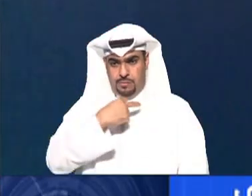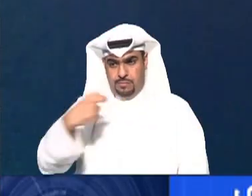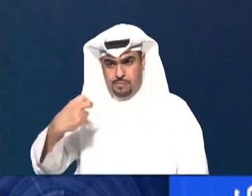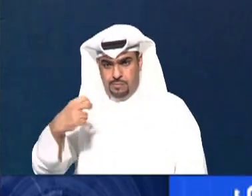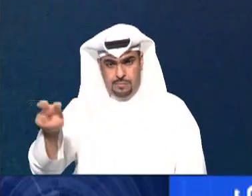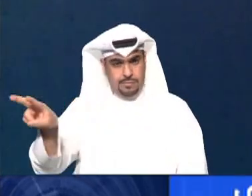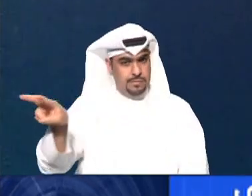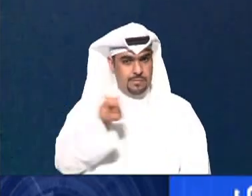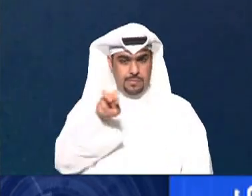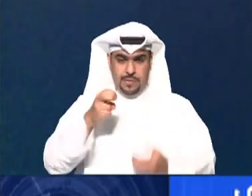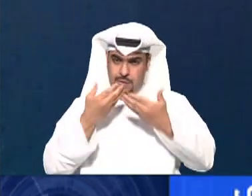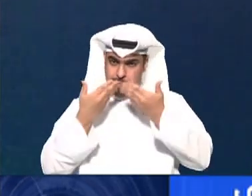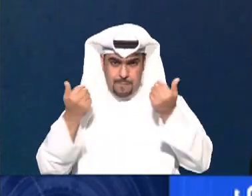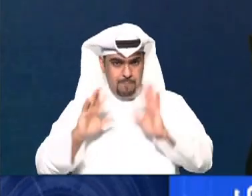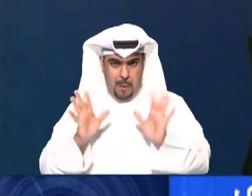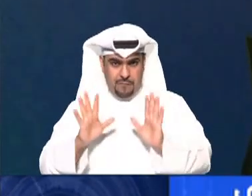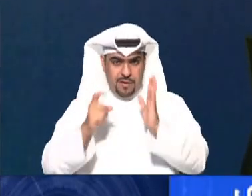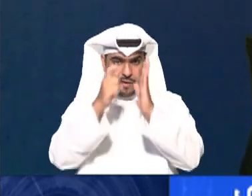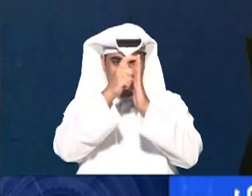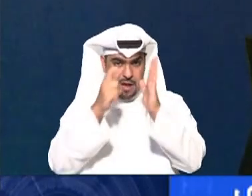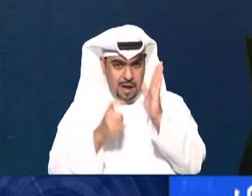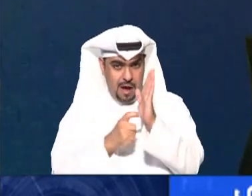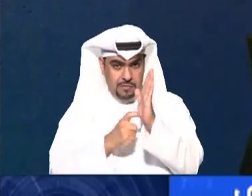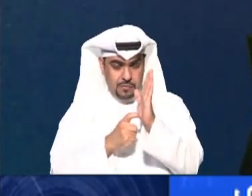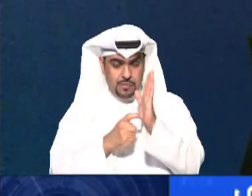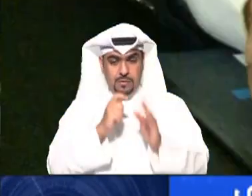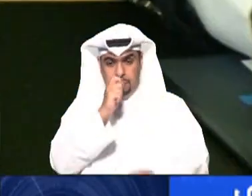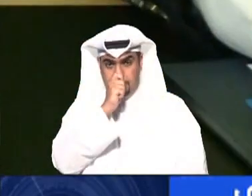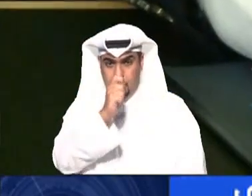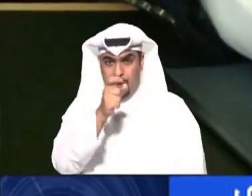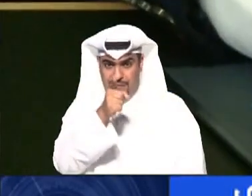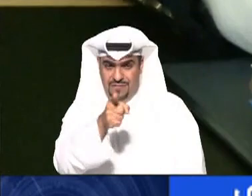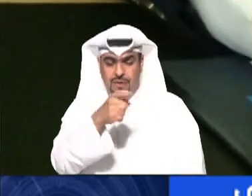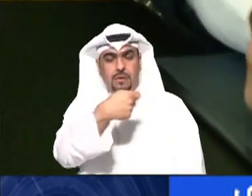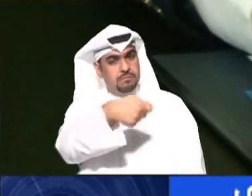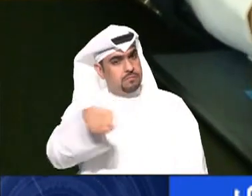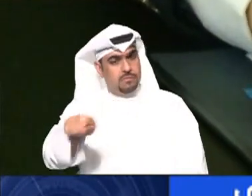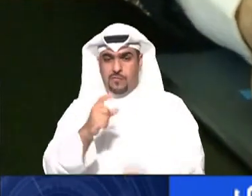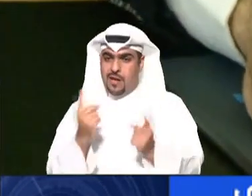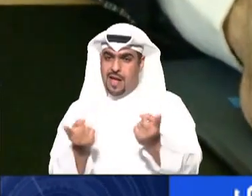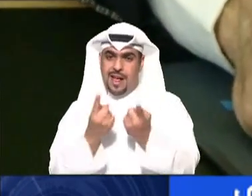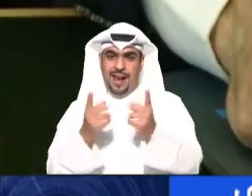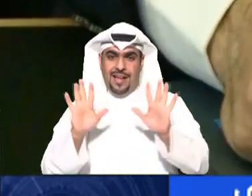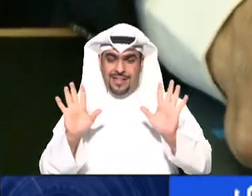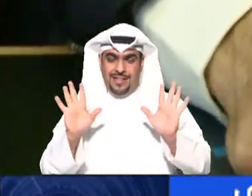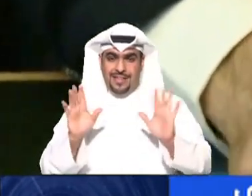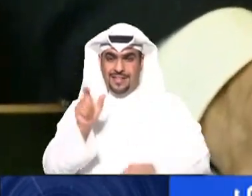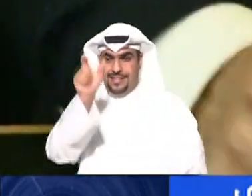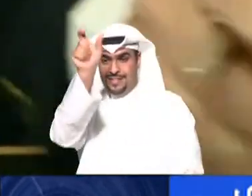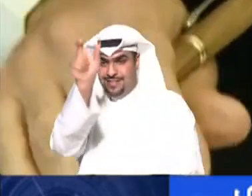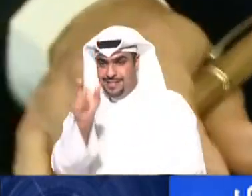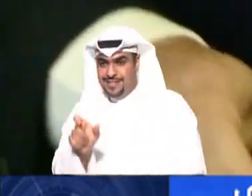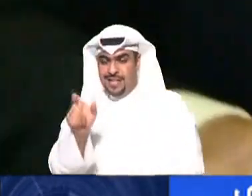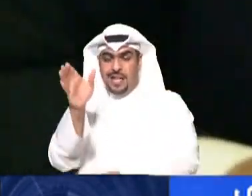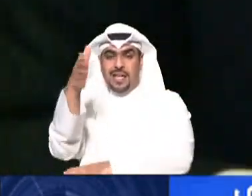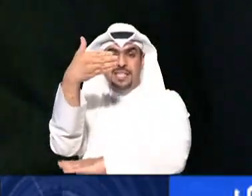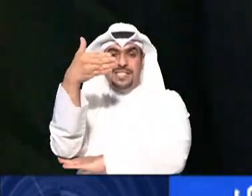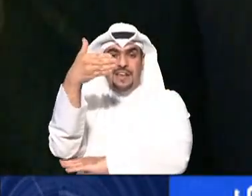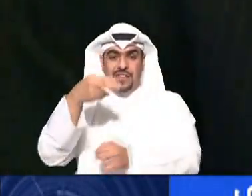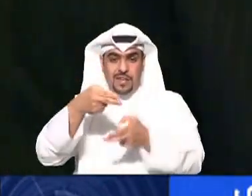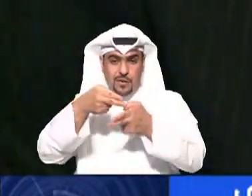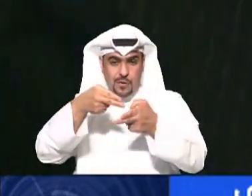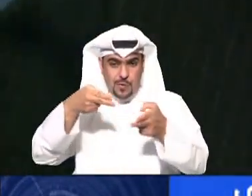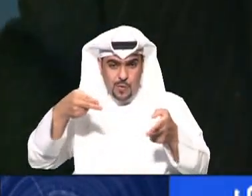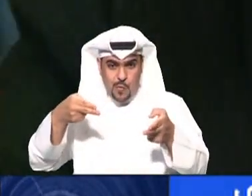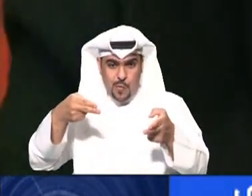وزير الاقتصاد والمالية في لوكسمبورغ بيير غرامينغنا وسفير الكويت لدى الاتحاد الأوروبي وحلف الناتو